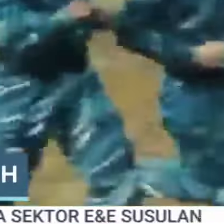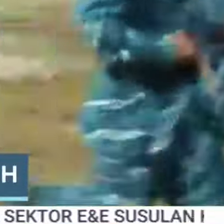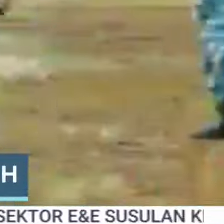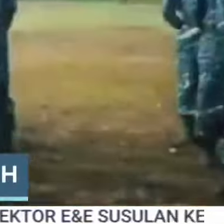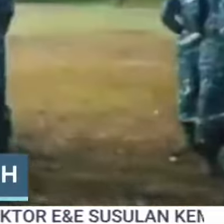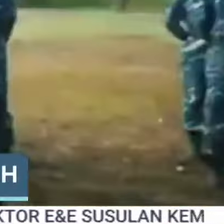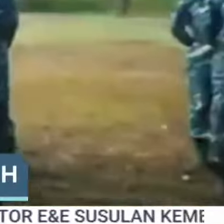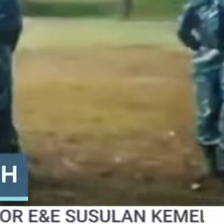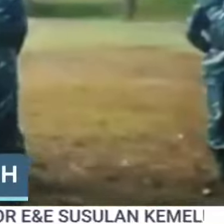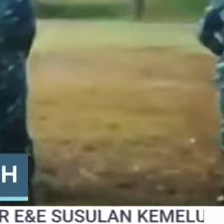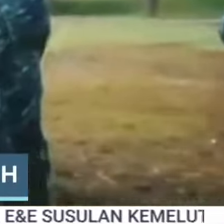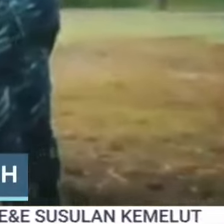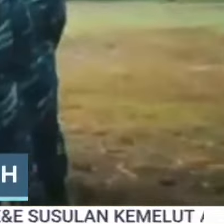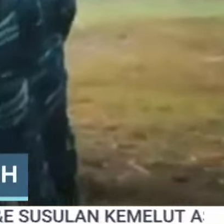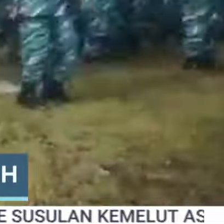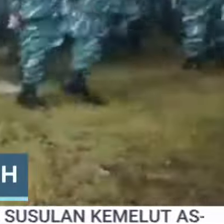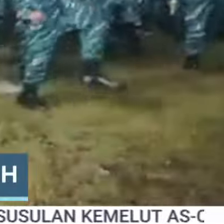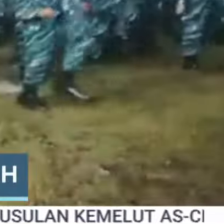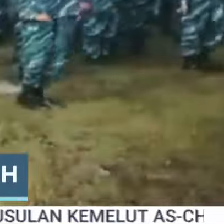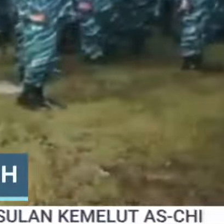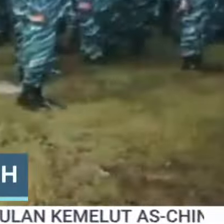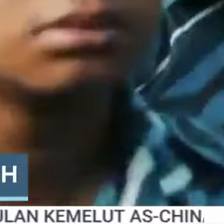3.0 belum